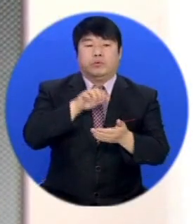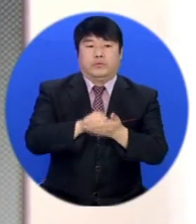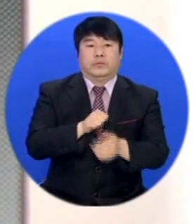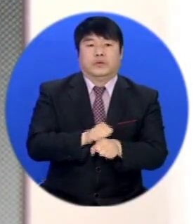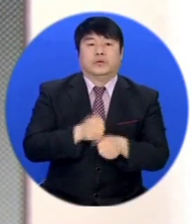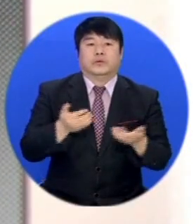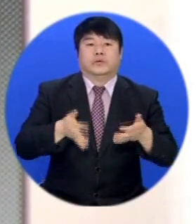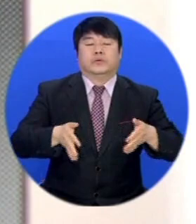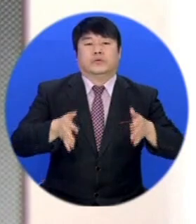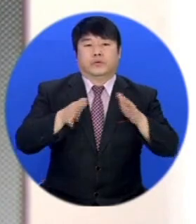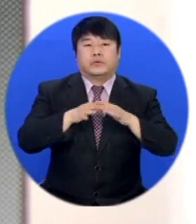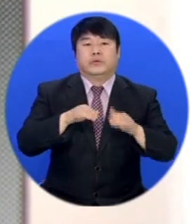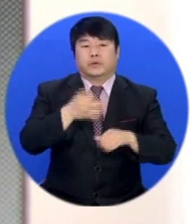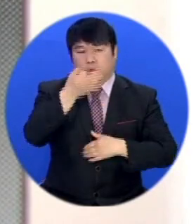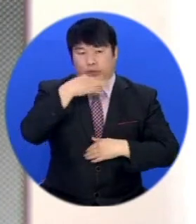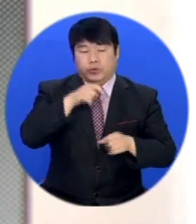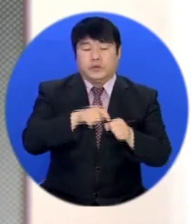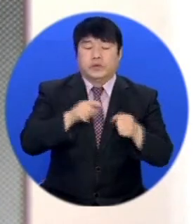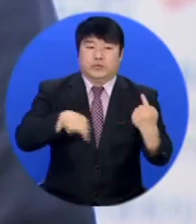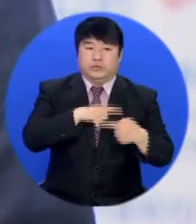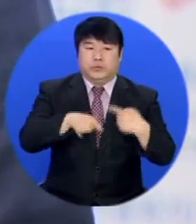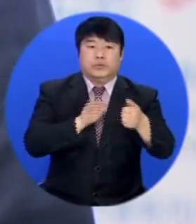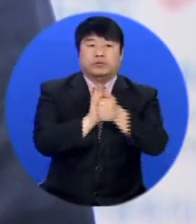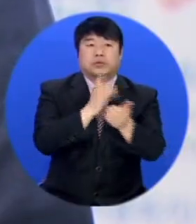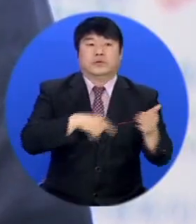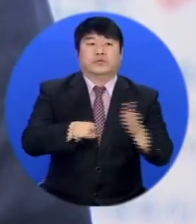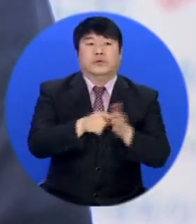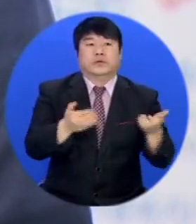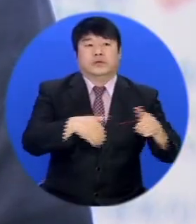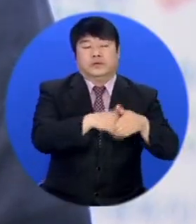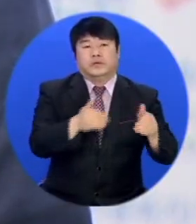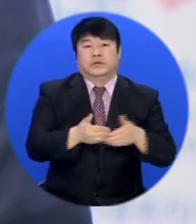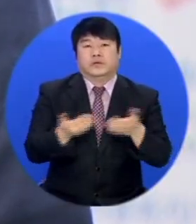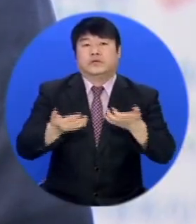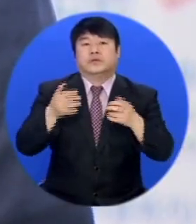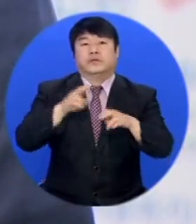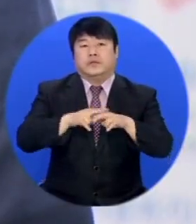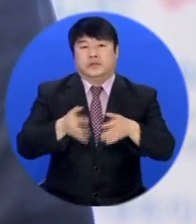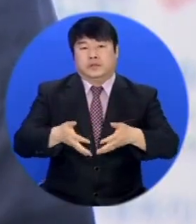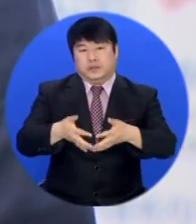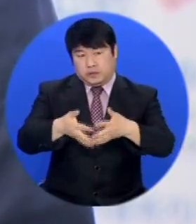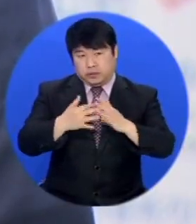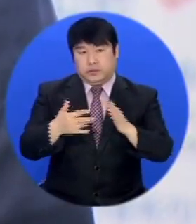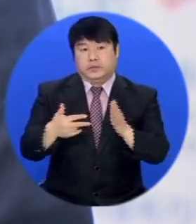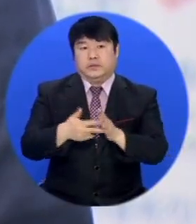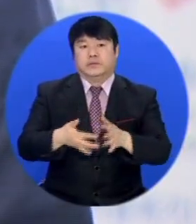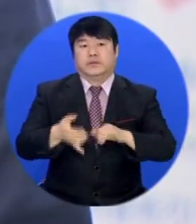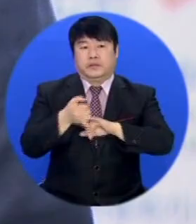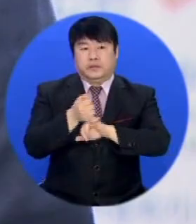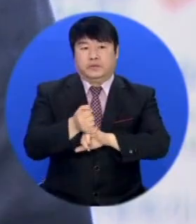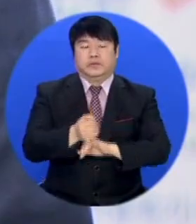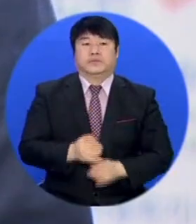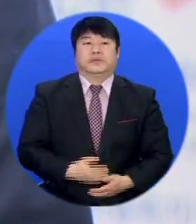노동시설의 효율적인 운영 등을 지원하기 위해 노동계에 일자리 재단 설립을 약속했습니다.